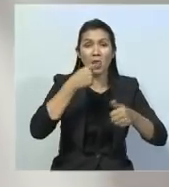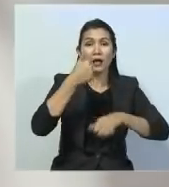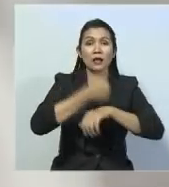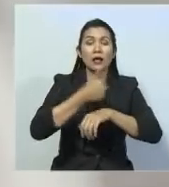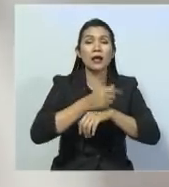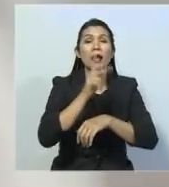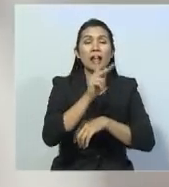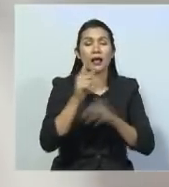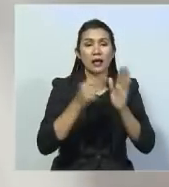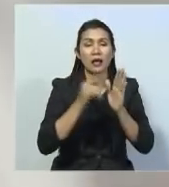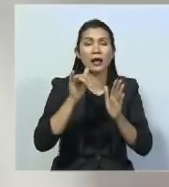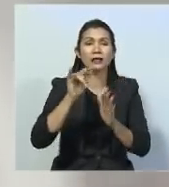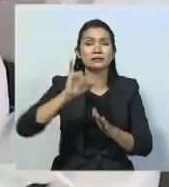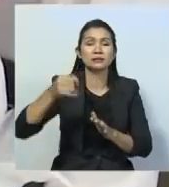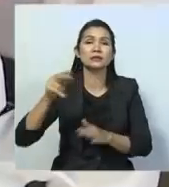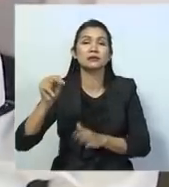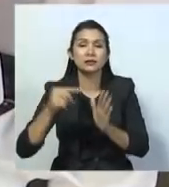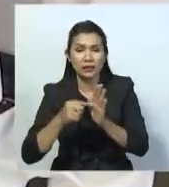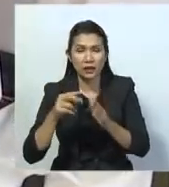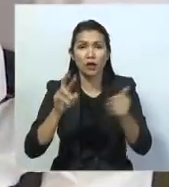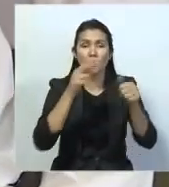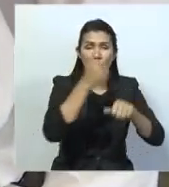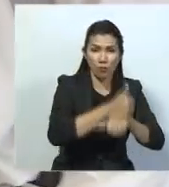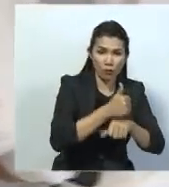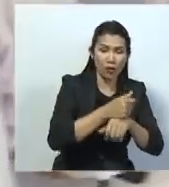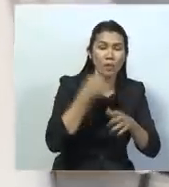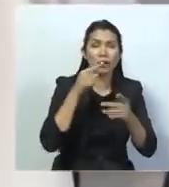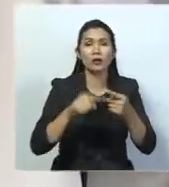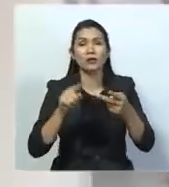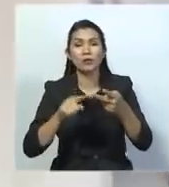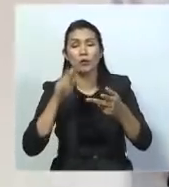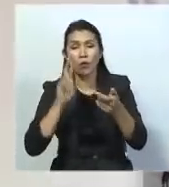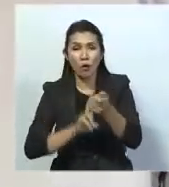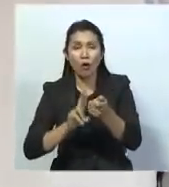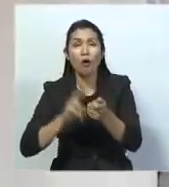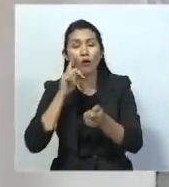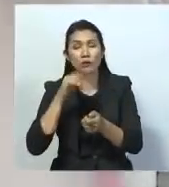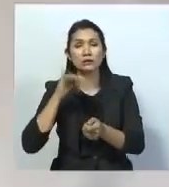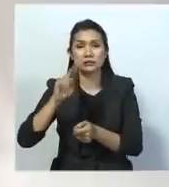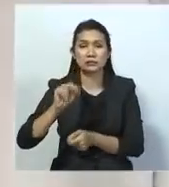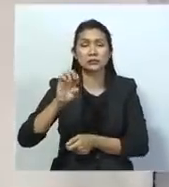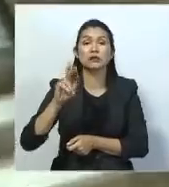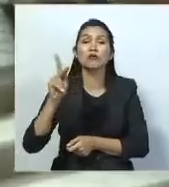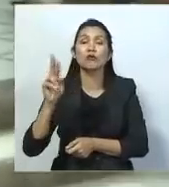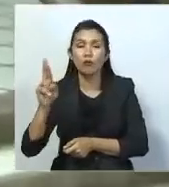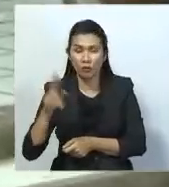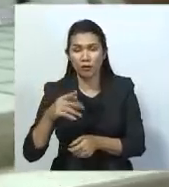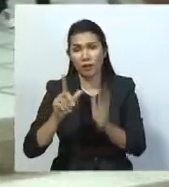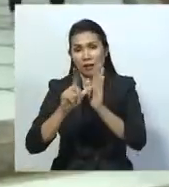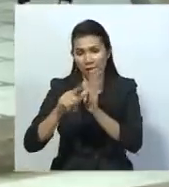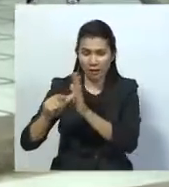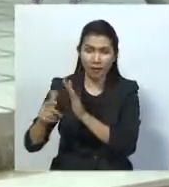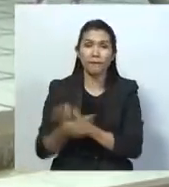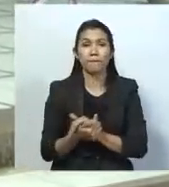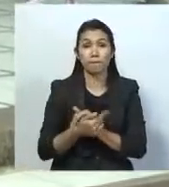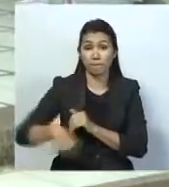พรรคนายอนุชาสะสมทรัพย์รองหัวหน้าพรรคนายนิกรจำนงผู้อำนวยการพรรคแล้วก็นายประพัฒน์โพธสุทนค่ะเลขาธิการพรร